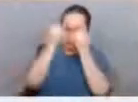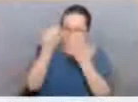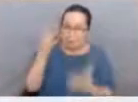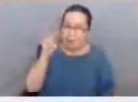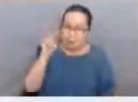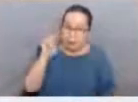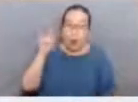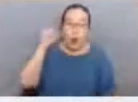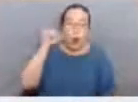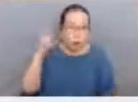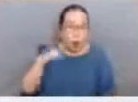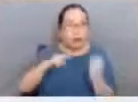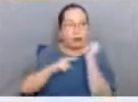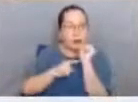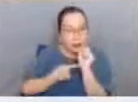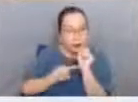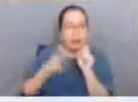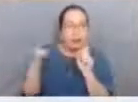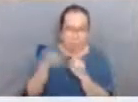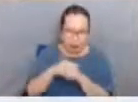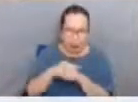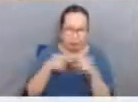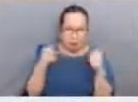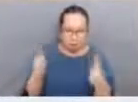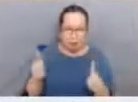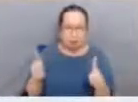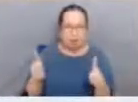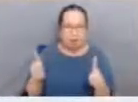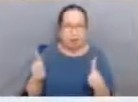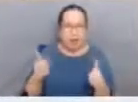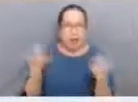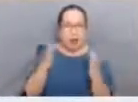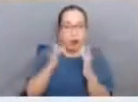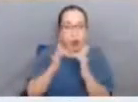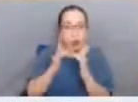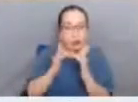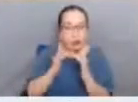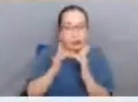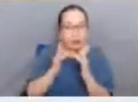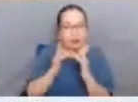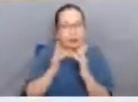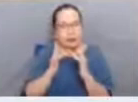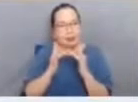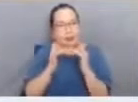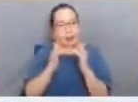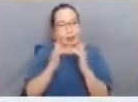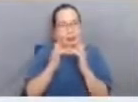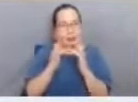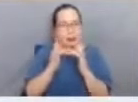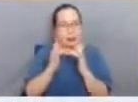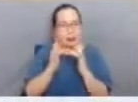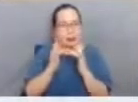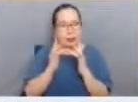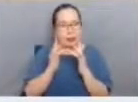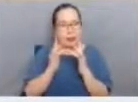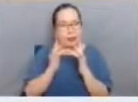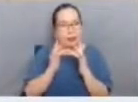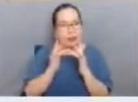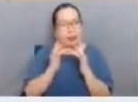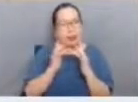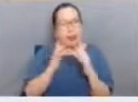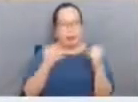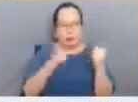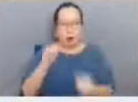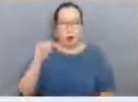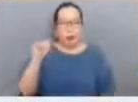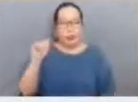Sir, maraming salamat po sa inyong panahon. GSIS President and General Manager Rolando Makasait. Stay safe